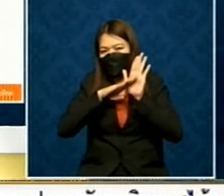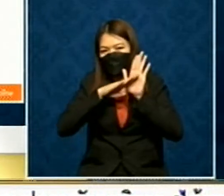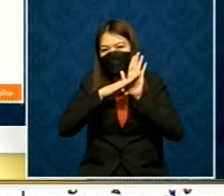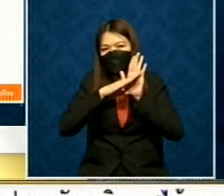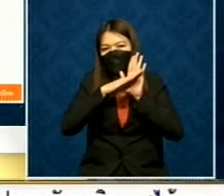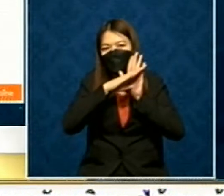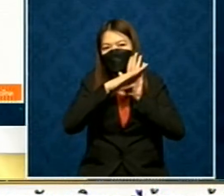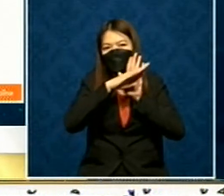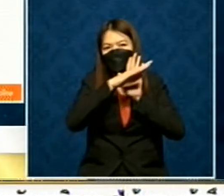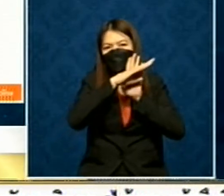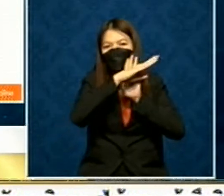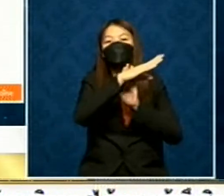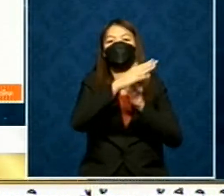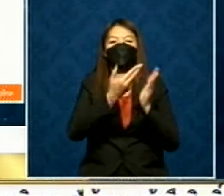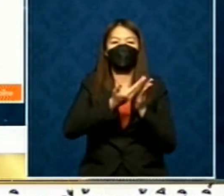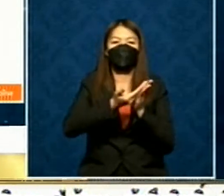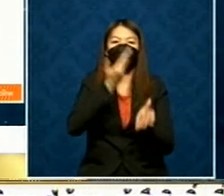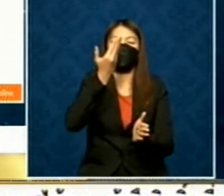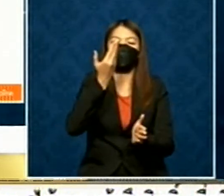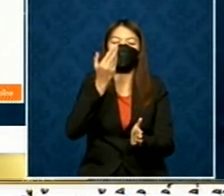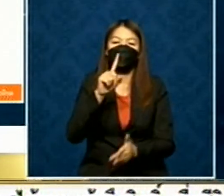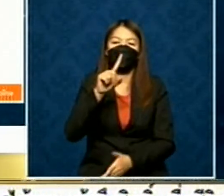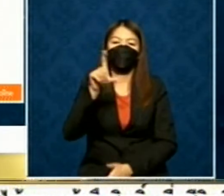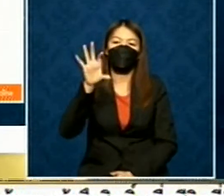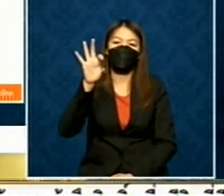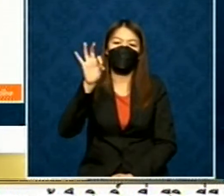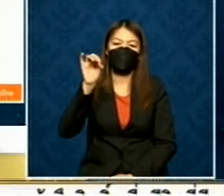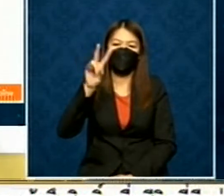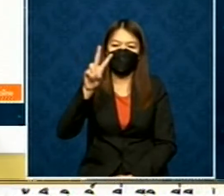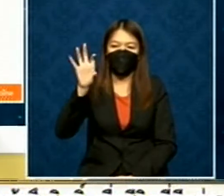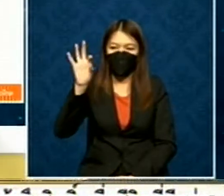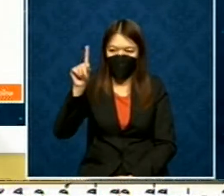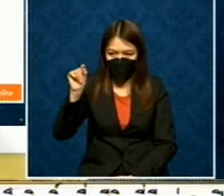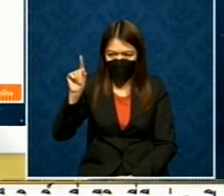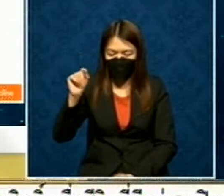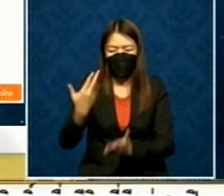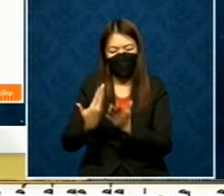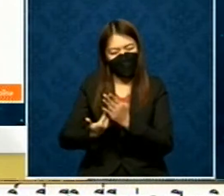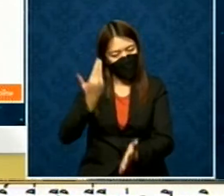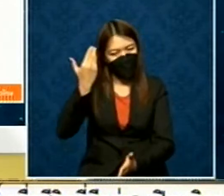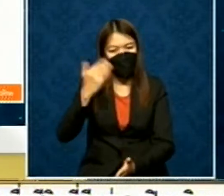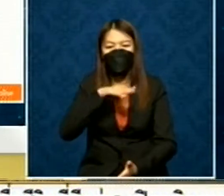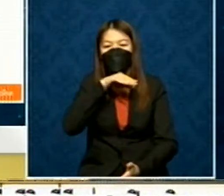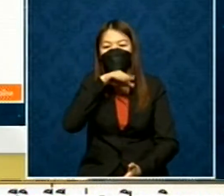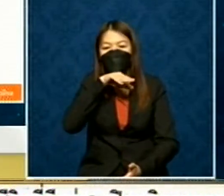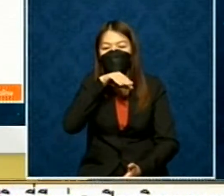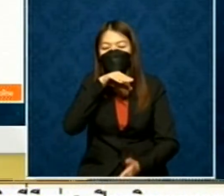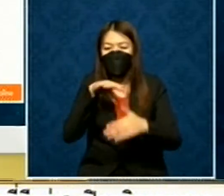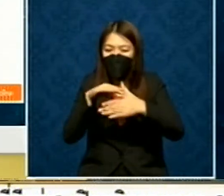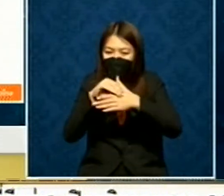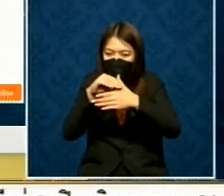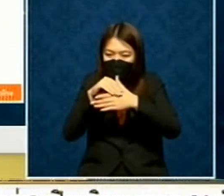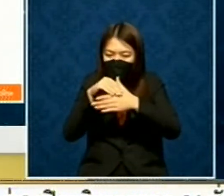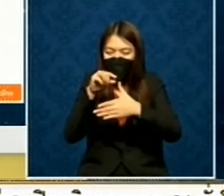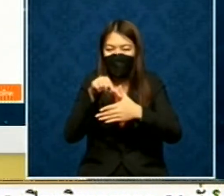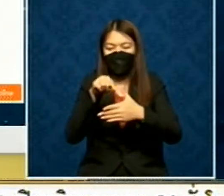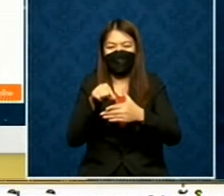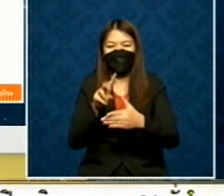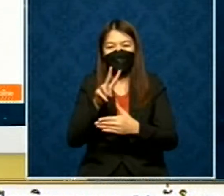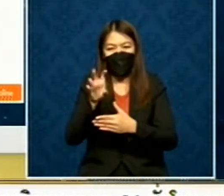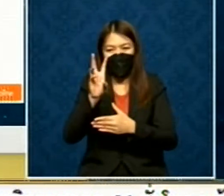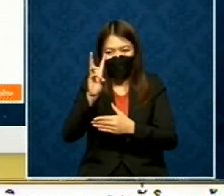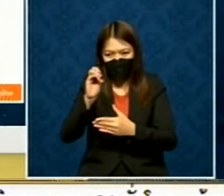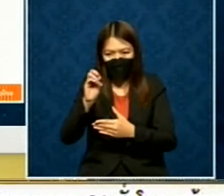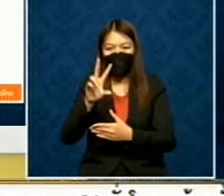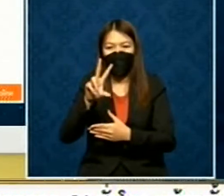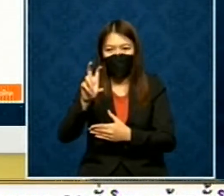แงทสุดในเดอนมกราคมคือ 190-220 บาทสาหักคอหมู 3 ชั้น 260-300 บาท